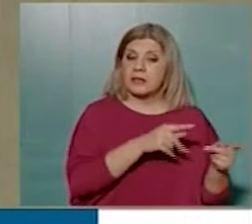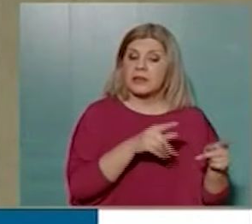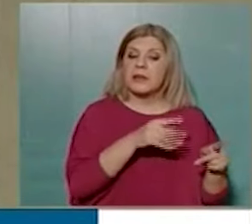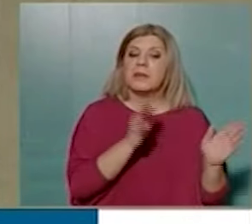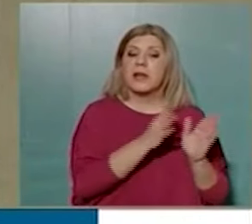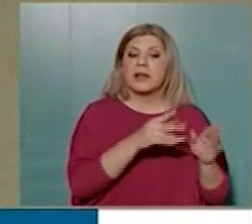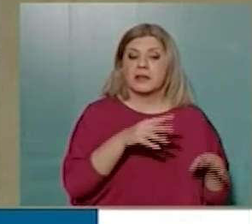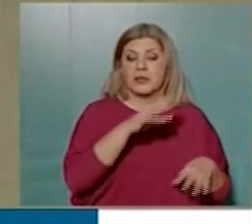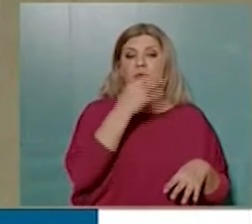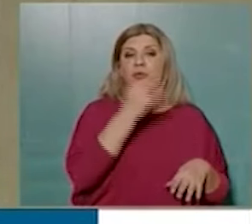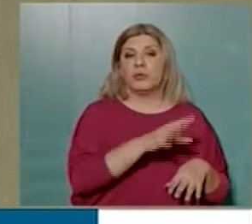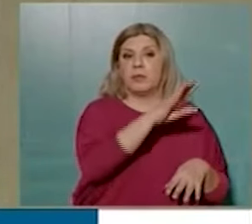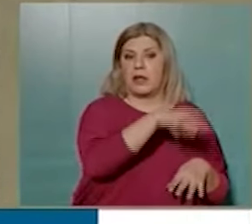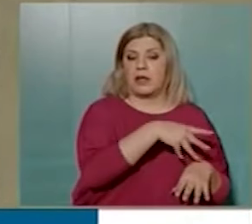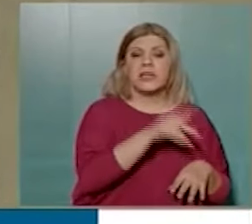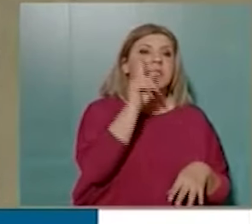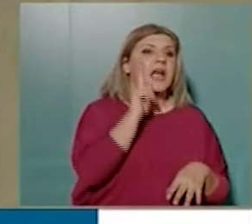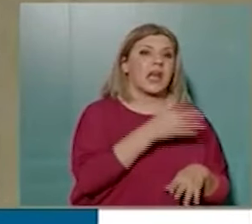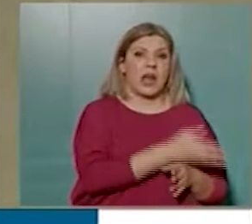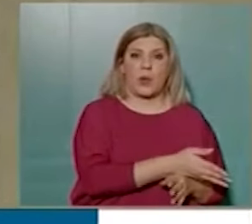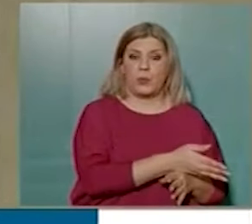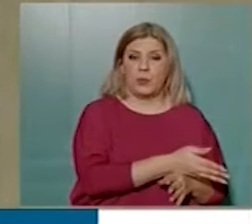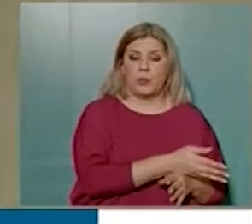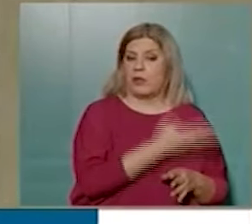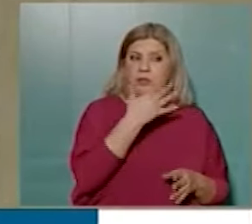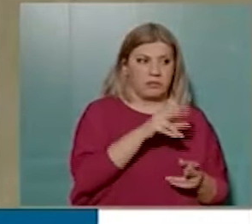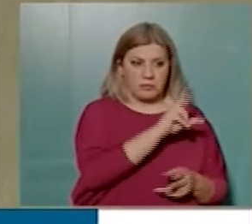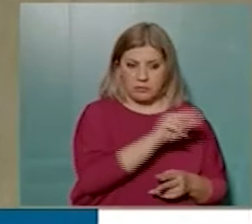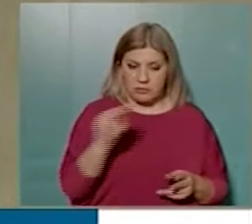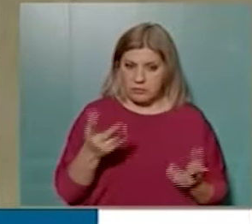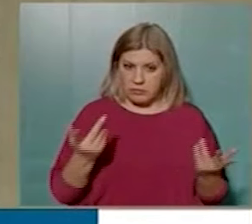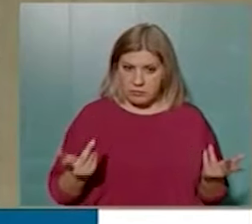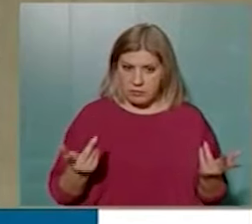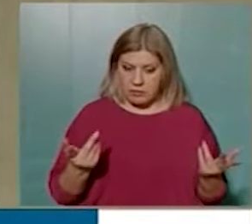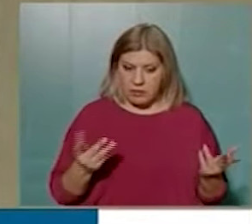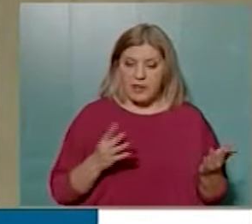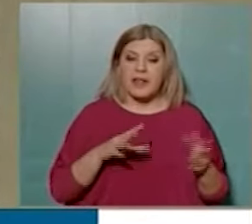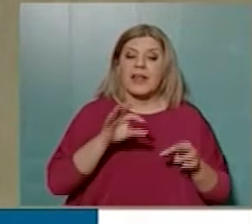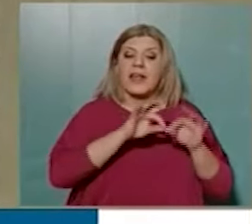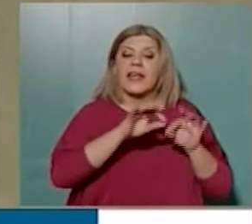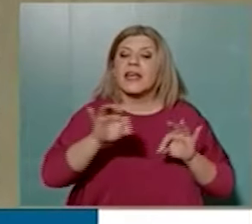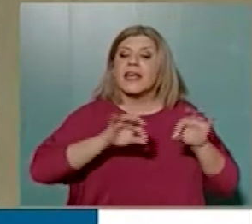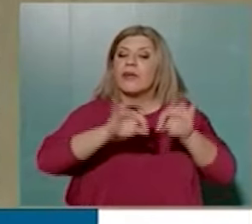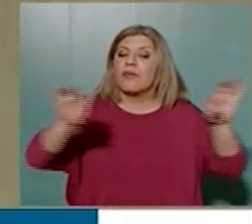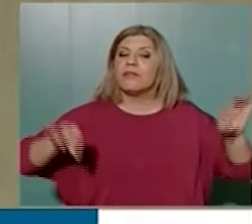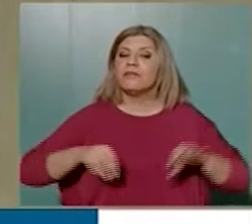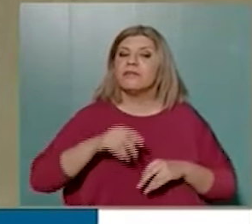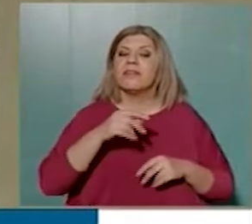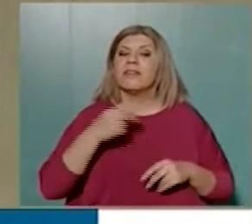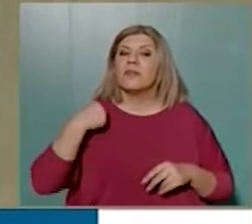σε ένα στενό της τούμπας ή της χαριλάου γιατί δεν προχωράτε και σε μια πιο δίκαιη γεωγραφική κατανομή των δημοτικών